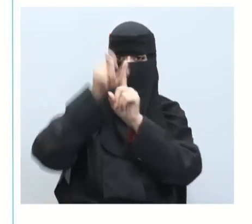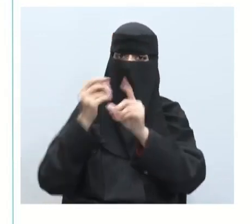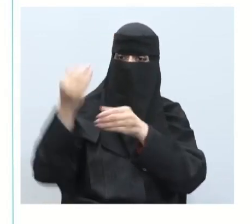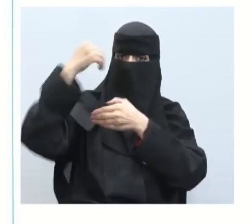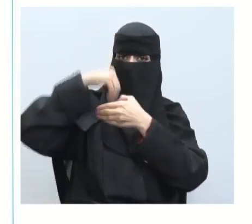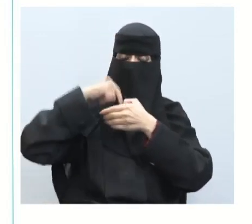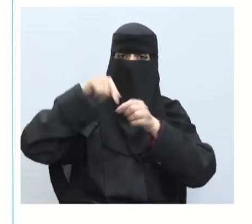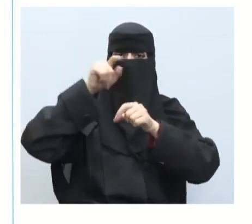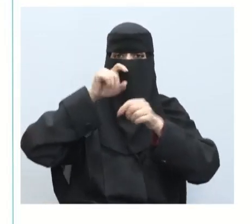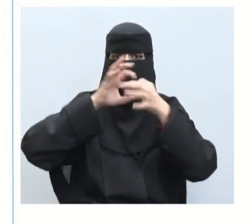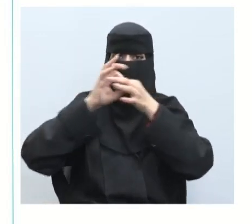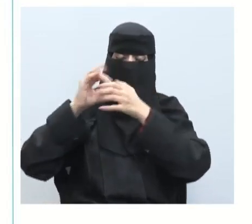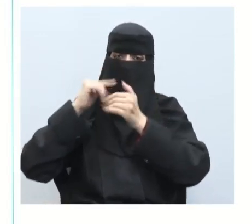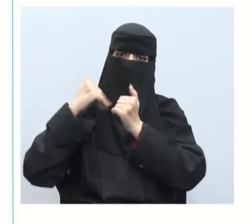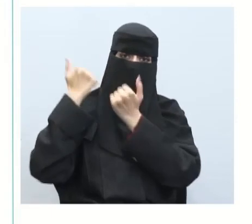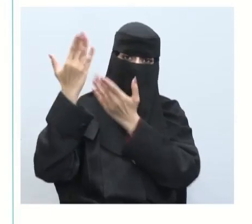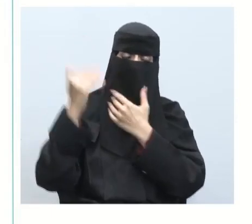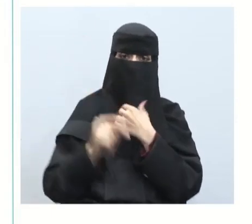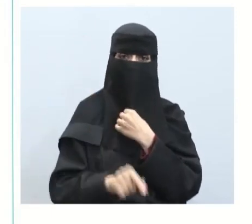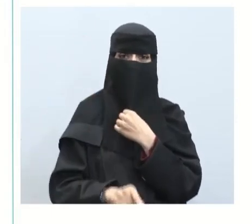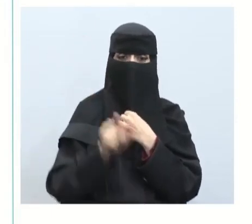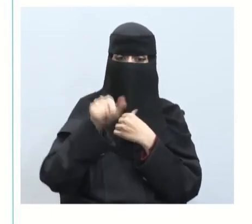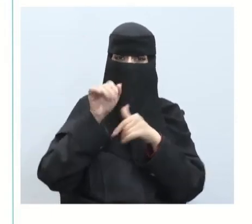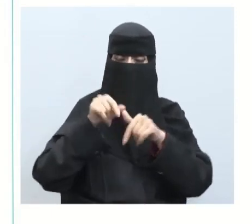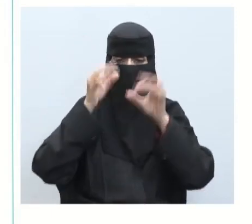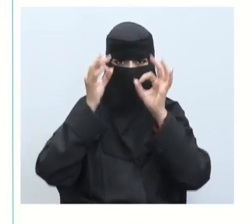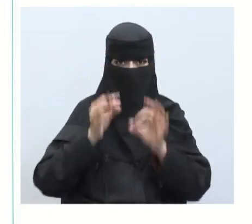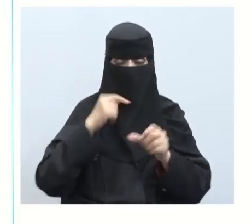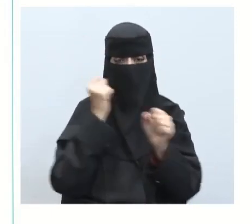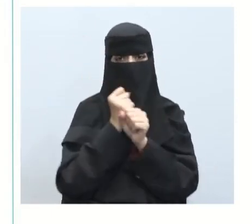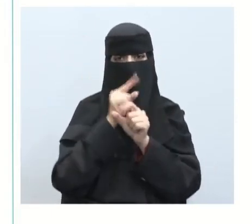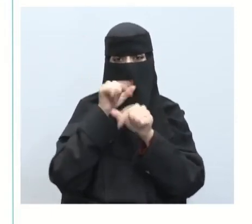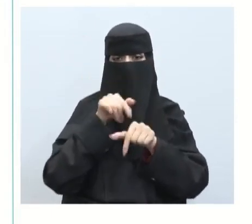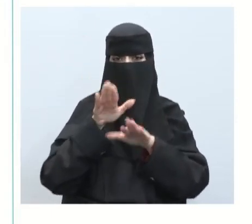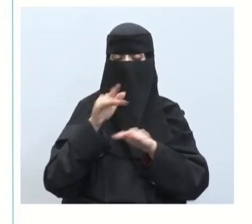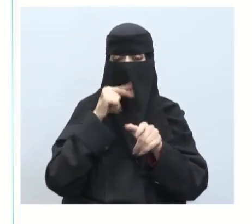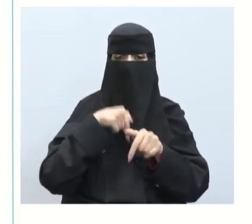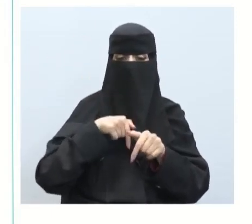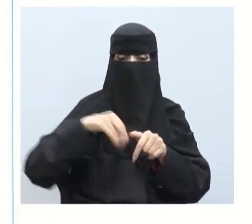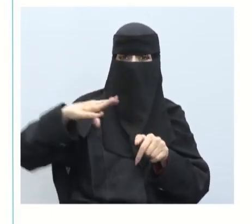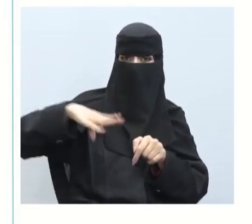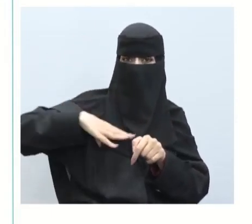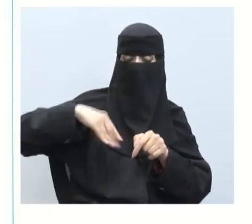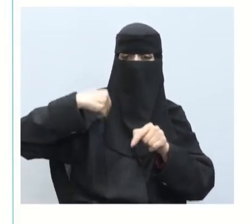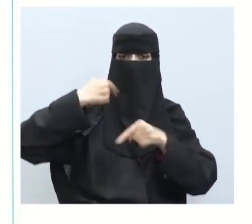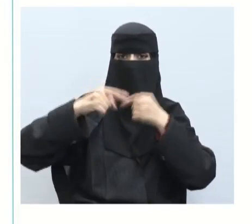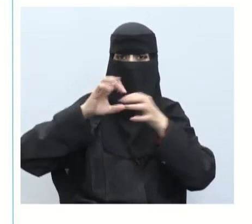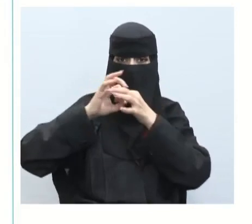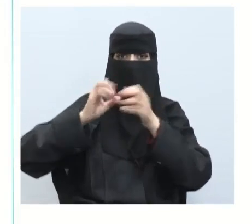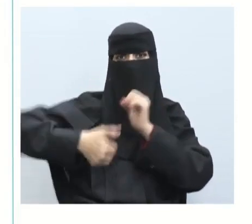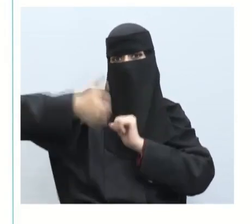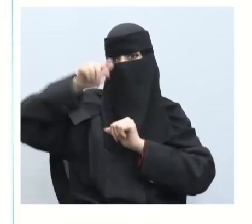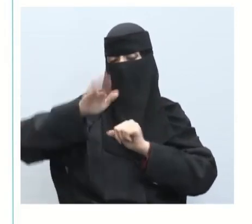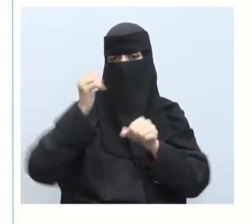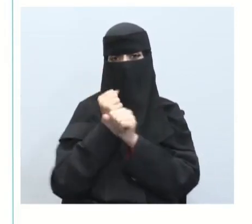المنظمه وحتى خارجه هذا بالتاكيد بدوره يجعل المدير المتواصل ناجح في